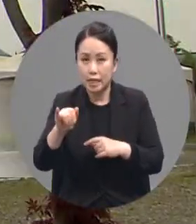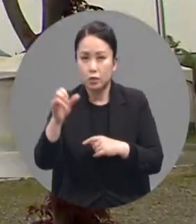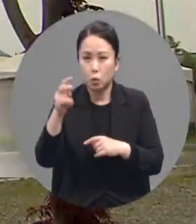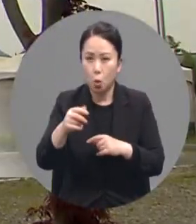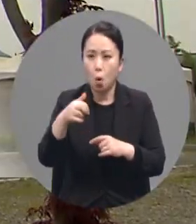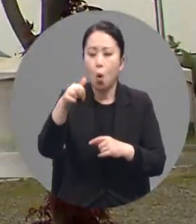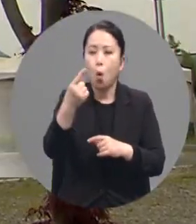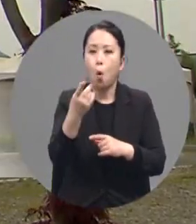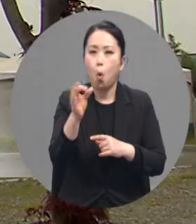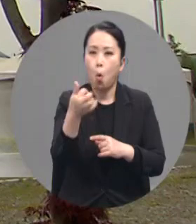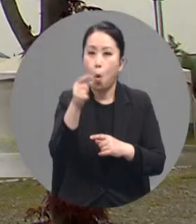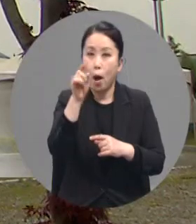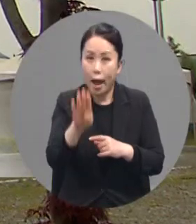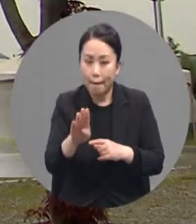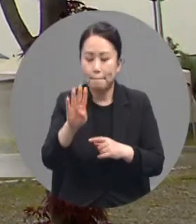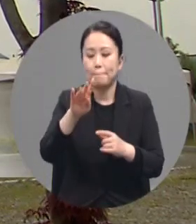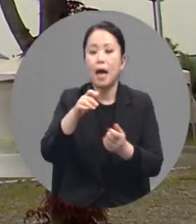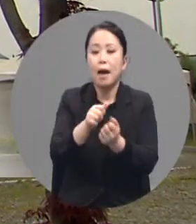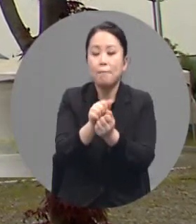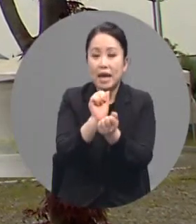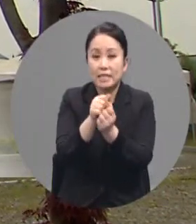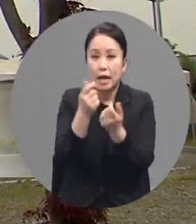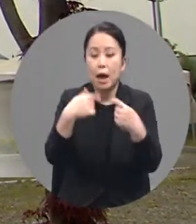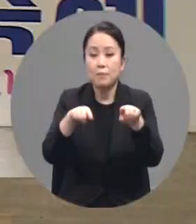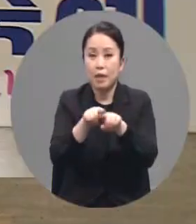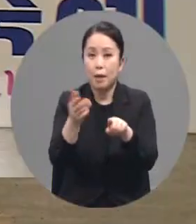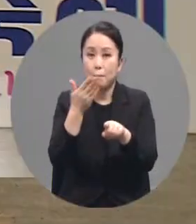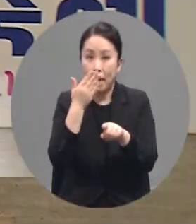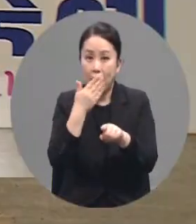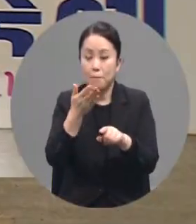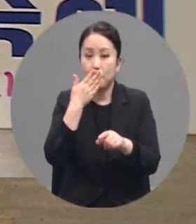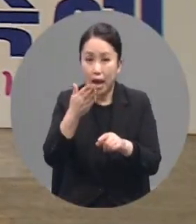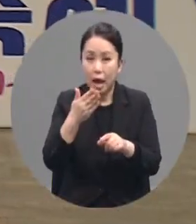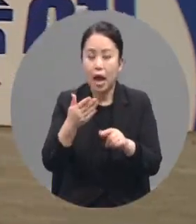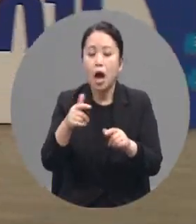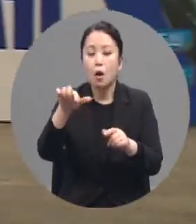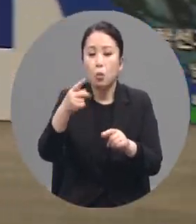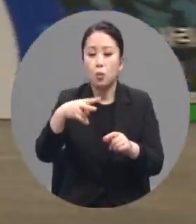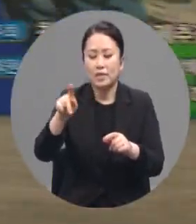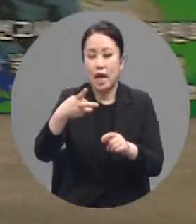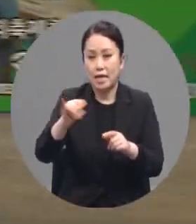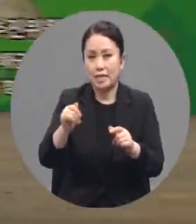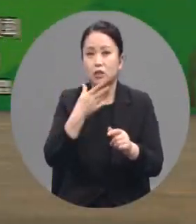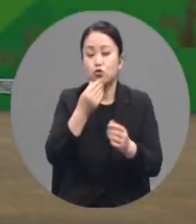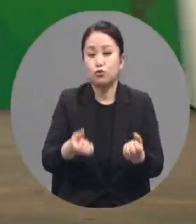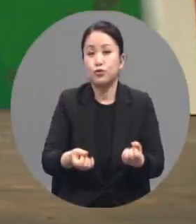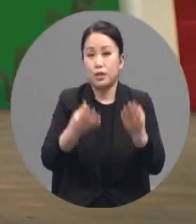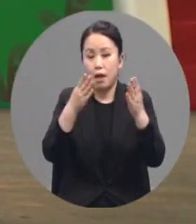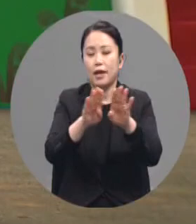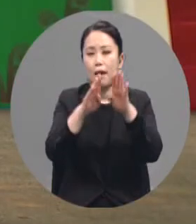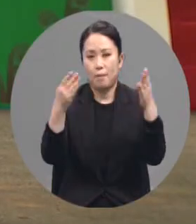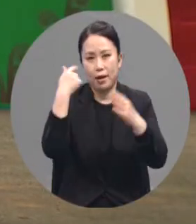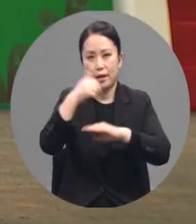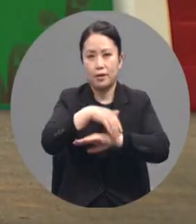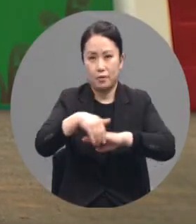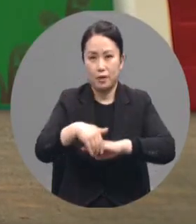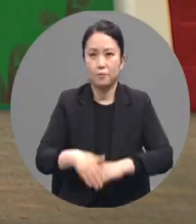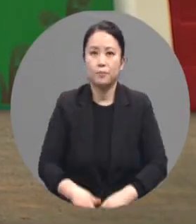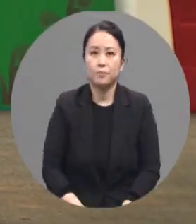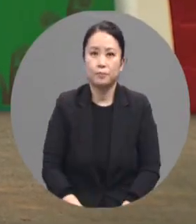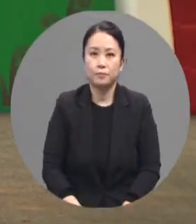홍합과 바지락 등을 함께 맛볼 수 있는 고사리 축제가 4년 만에 개막합니다. MBC 뉴스 이종서입니다.